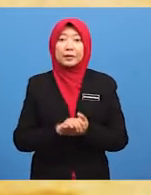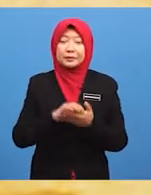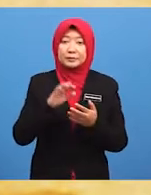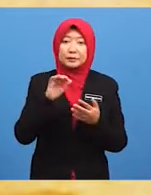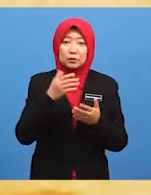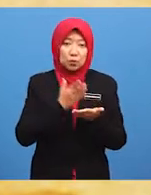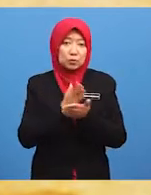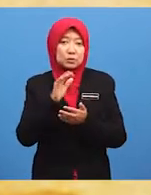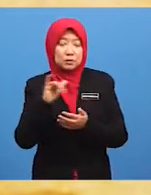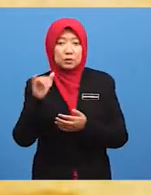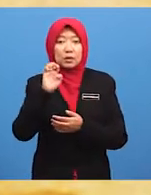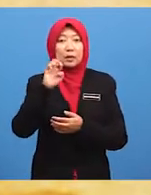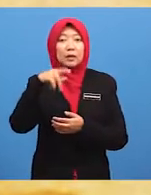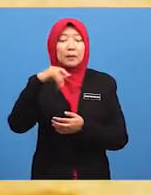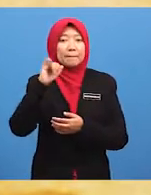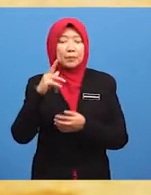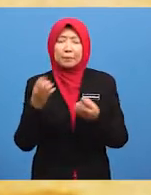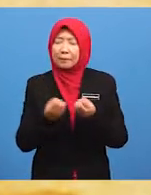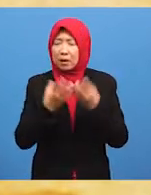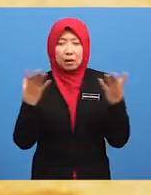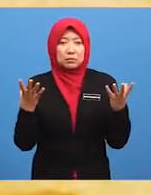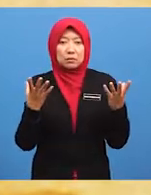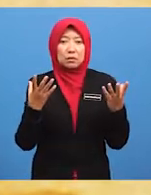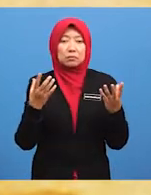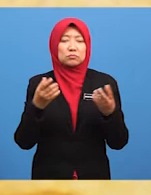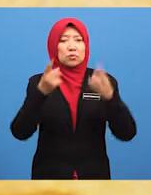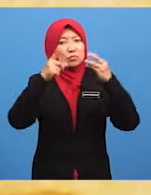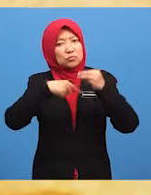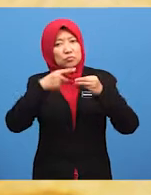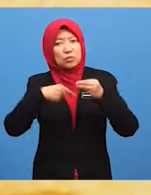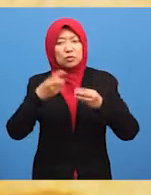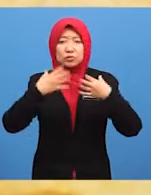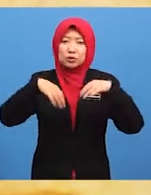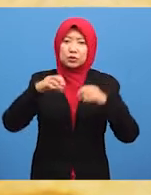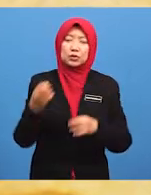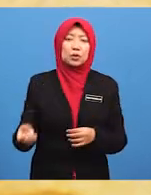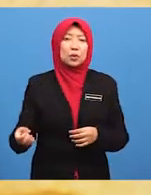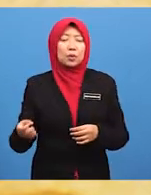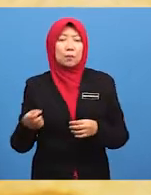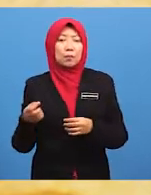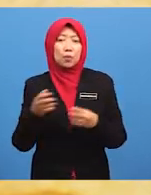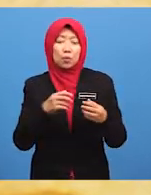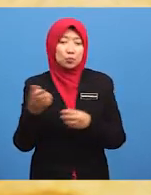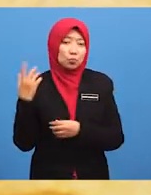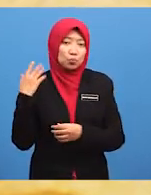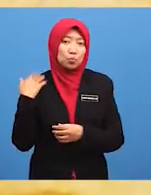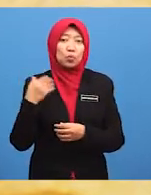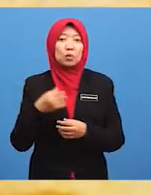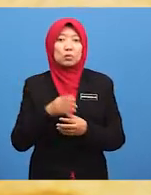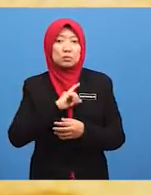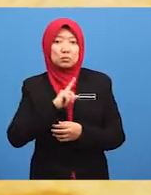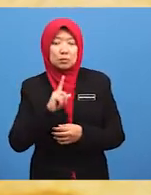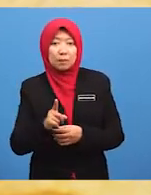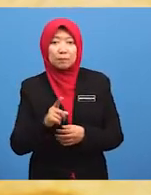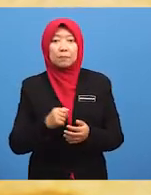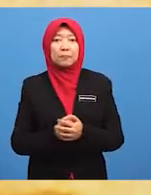epik. Karya ini banyak mengisahkan perjuangan pahlawan Islam diterjemahkan ke dalam bahasa